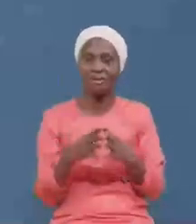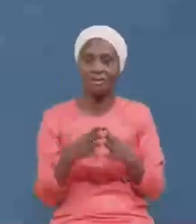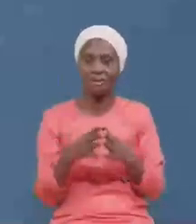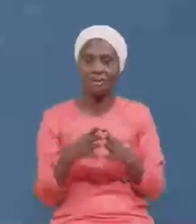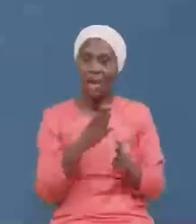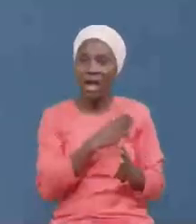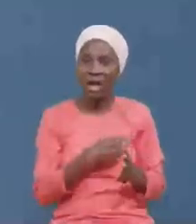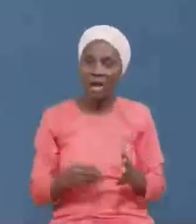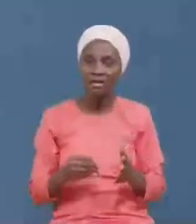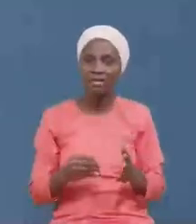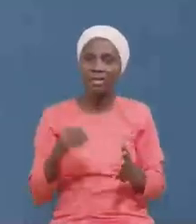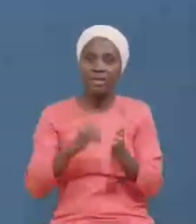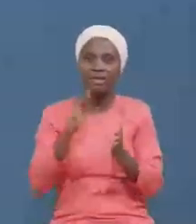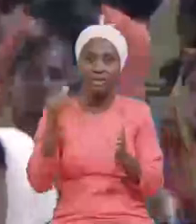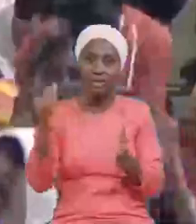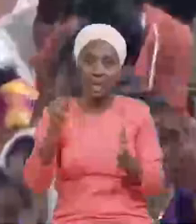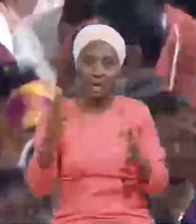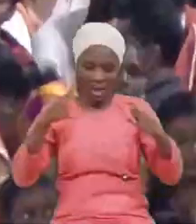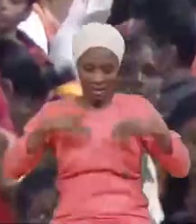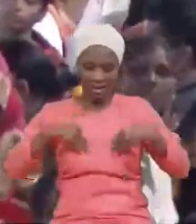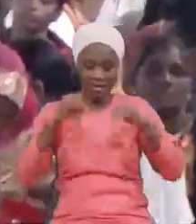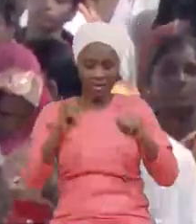Un sacrifice agréable.